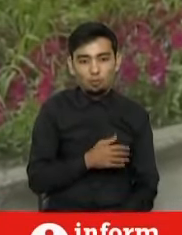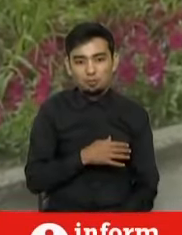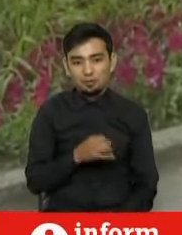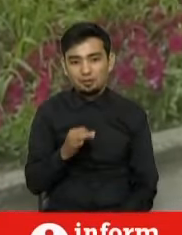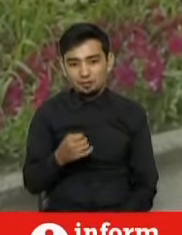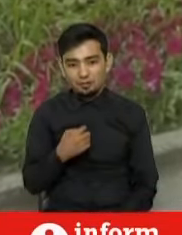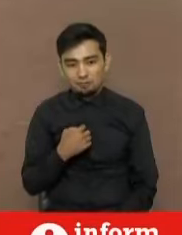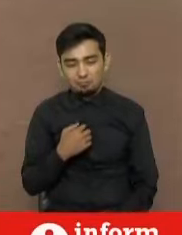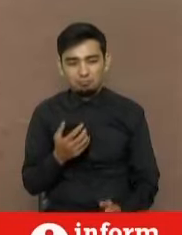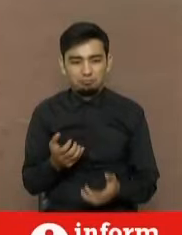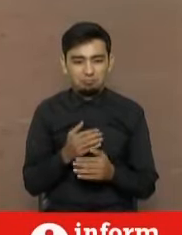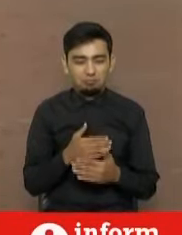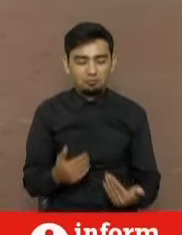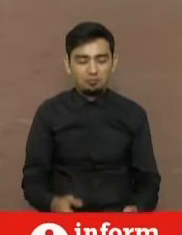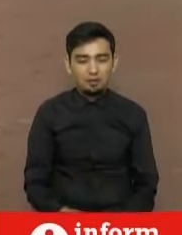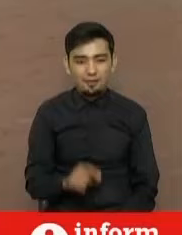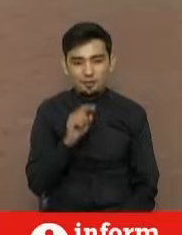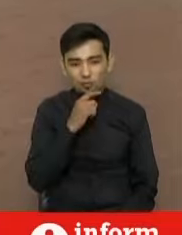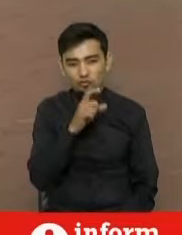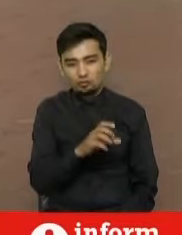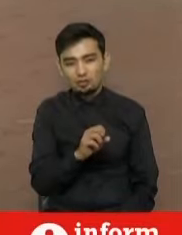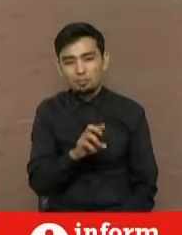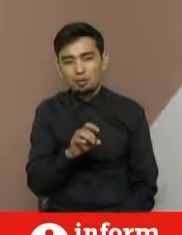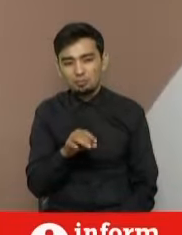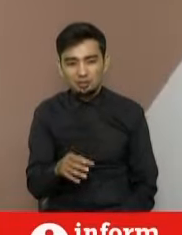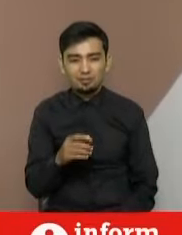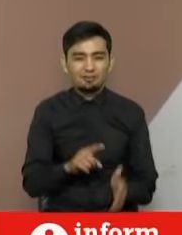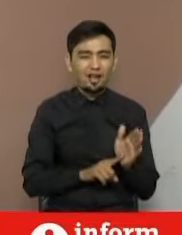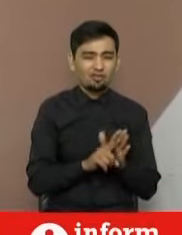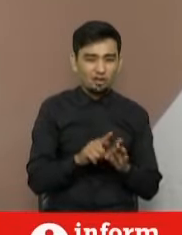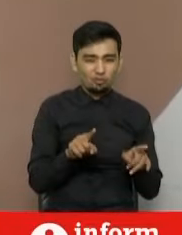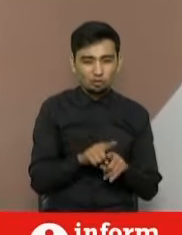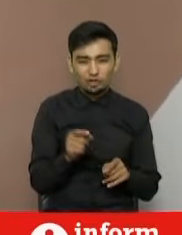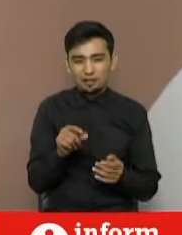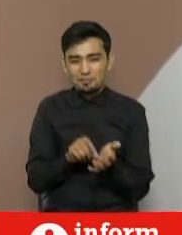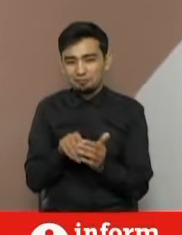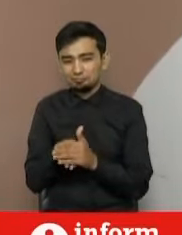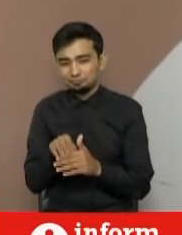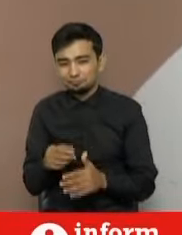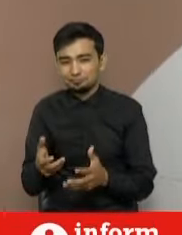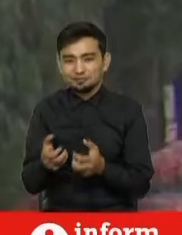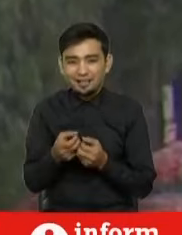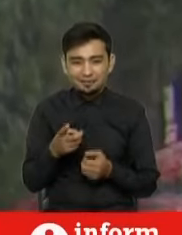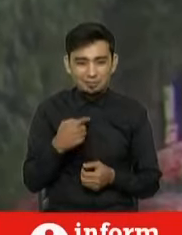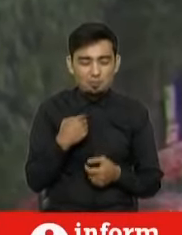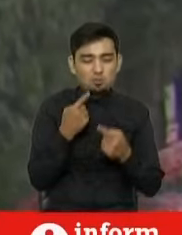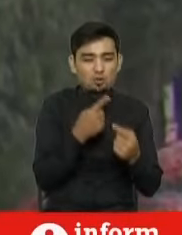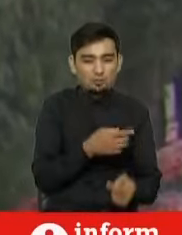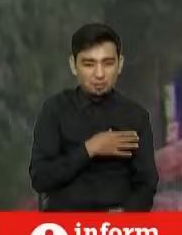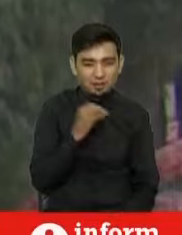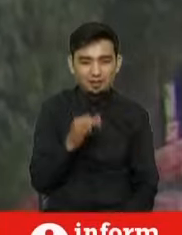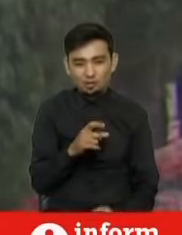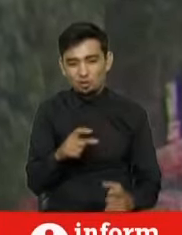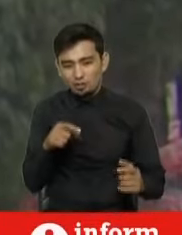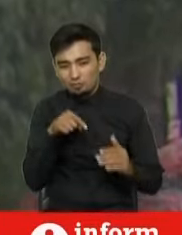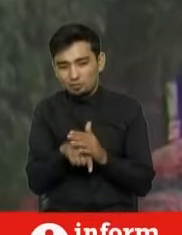оны қолдап тұрғам жоқ. Экономист Сапарбай Жұбаев та әу бастана қордағы қаржыны қолдануға қарсы болдым деді. Айтуынша адамның